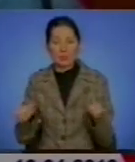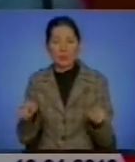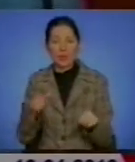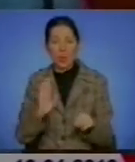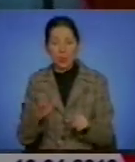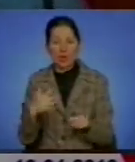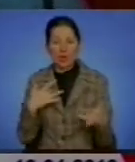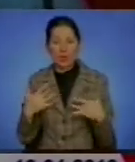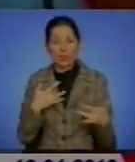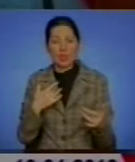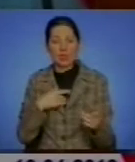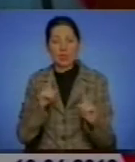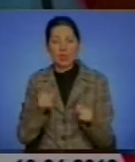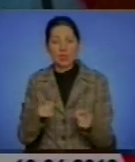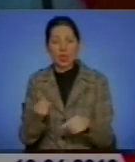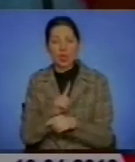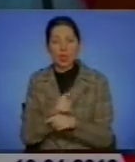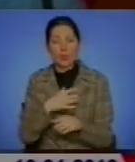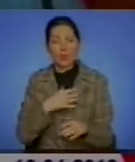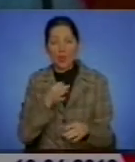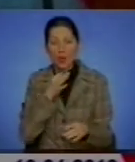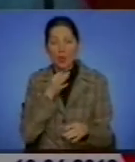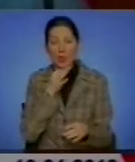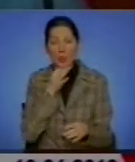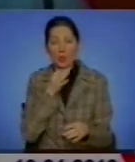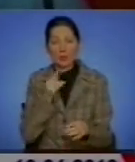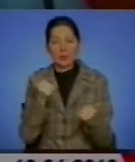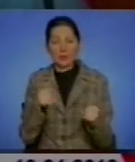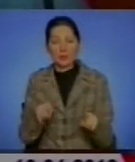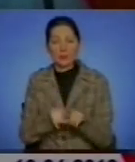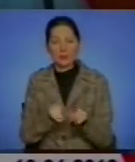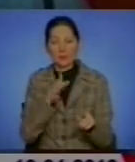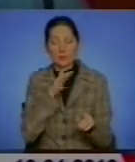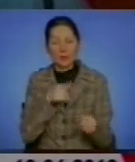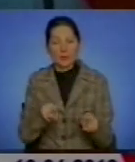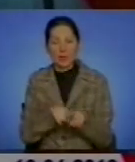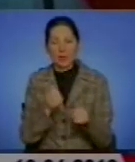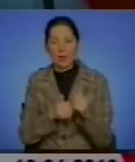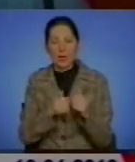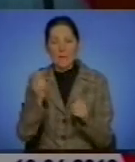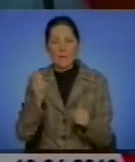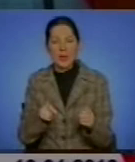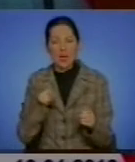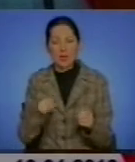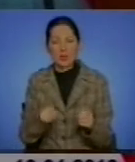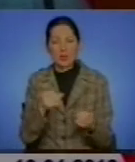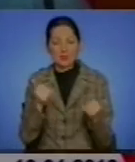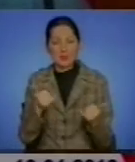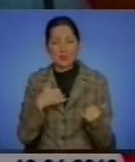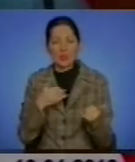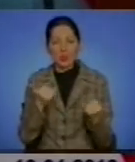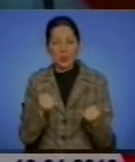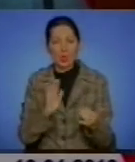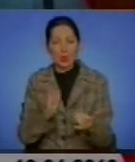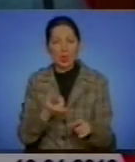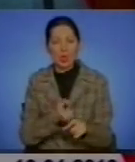концерти. Я дійсно Тернопіль люблю. Але зараз такий час, що ми не так часто буваємо у вас. І сьогодні мені було